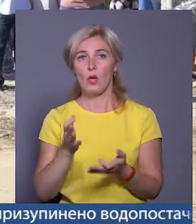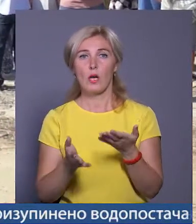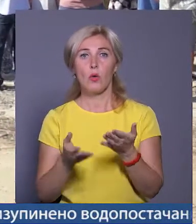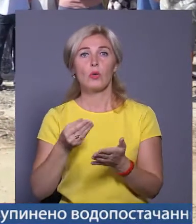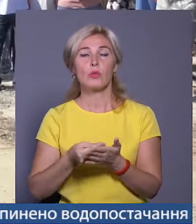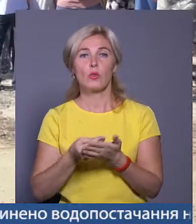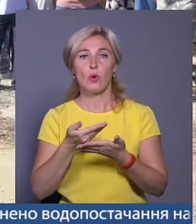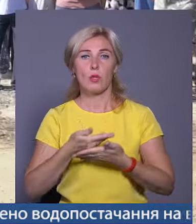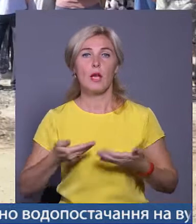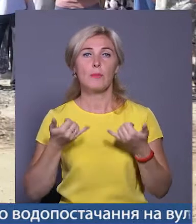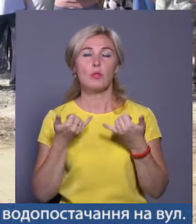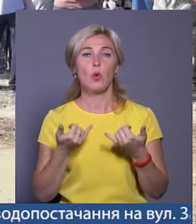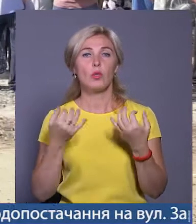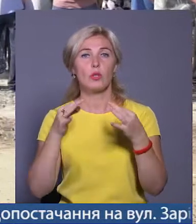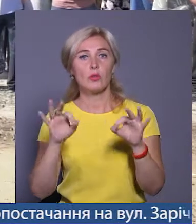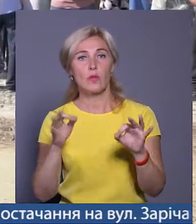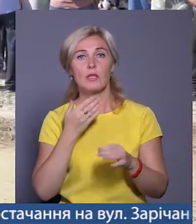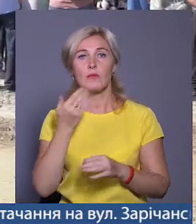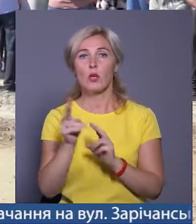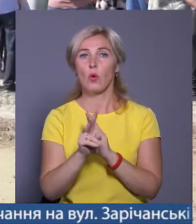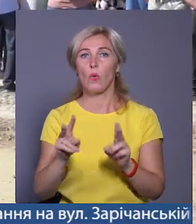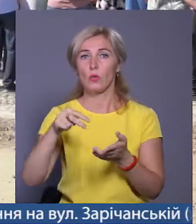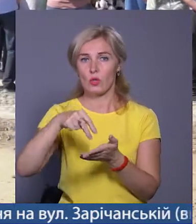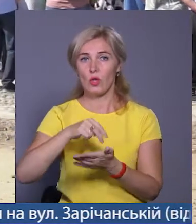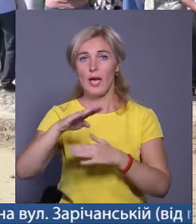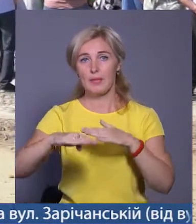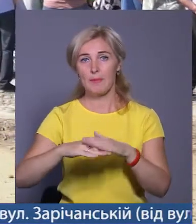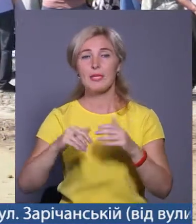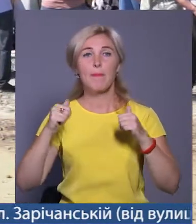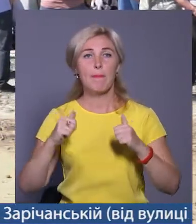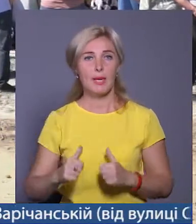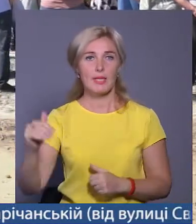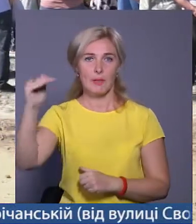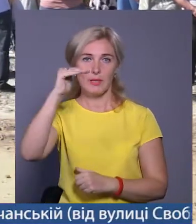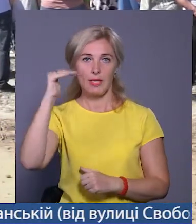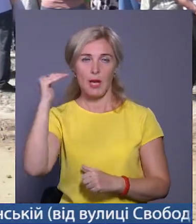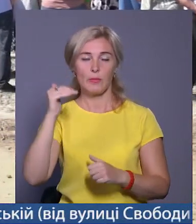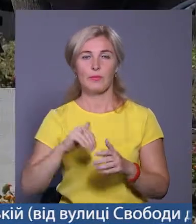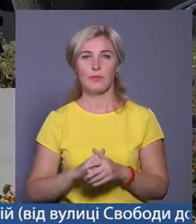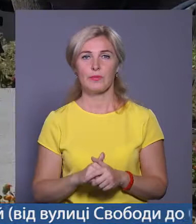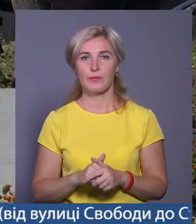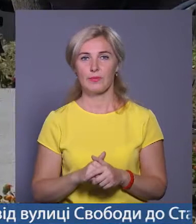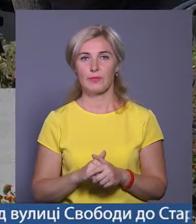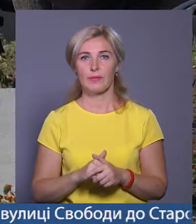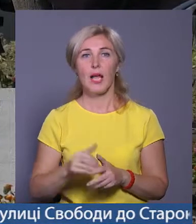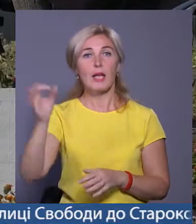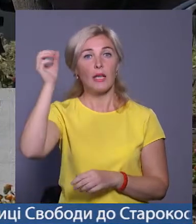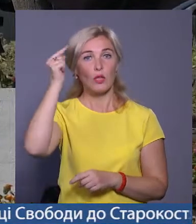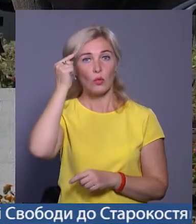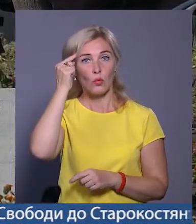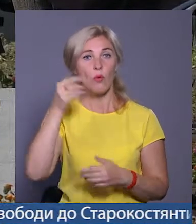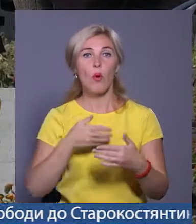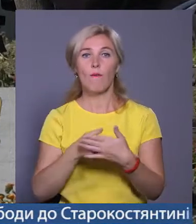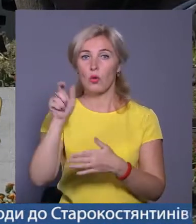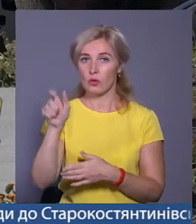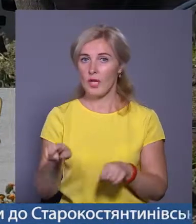ціною нам сьогодні дозволяється, завдяки кому стояти під цим мирним небом і лагідним сонечком. На думку волонтерки,